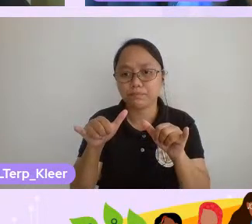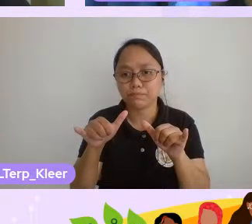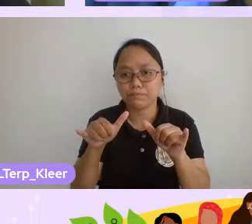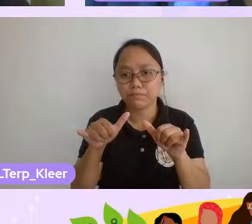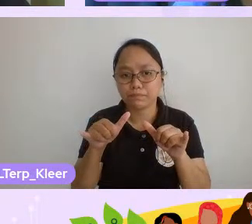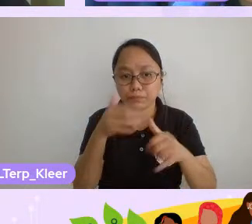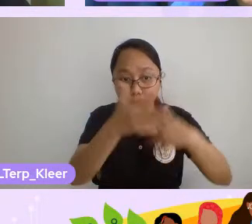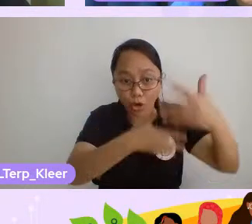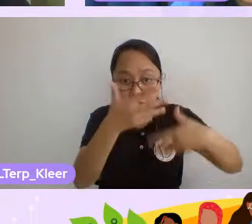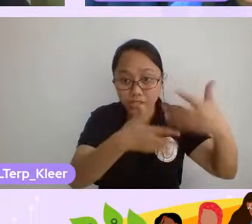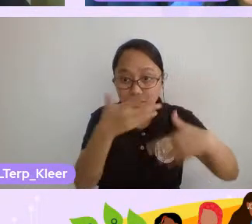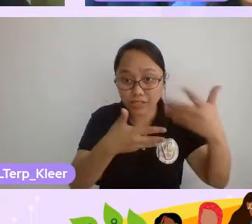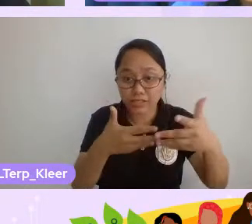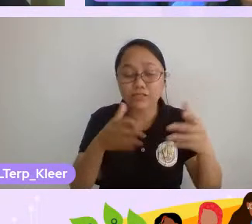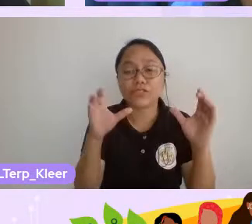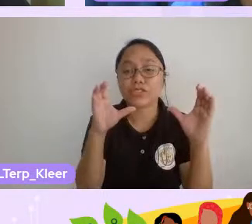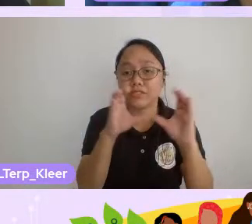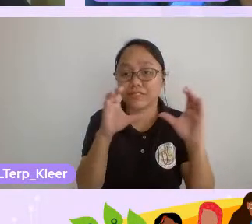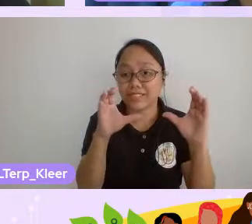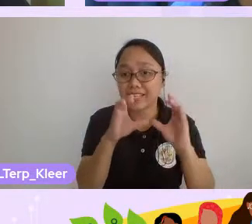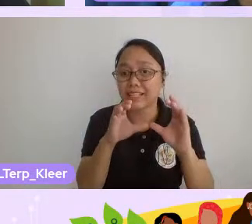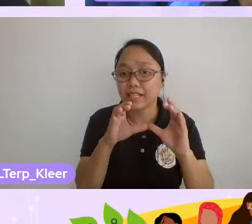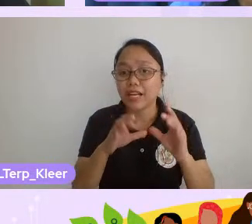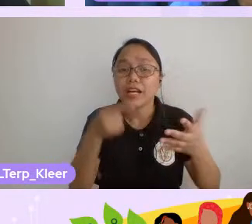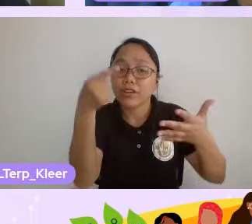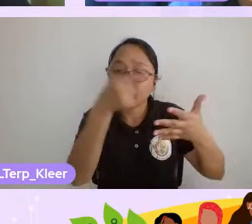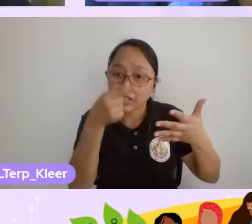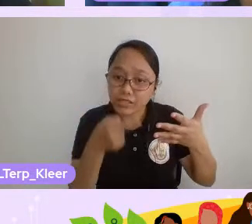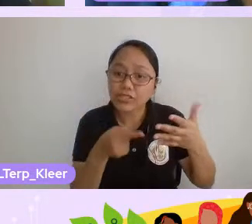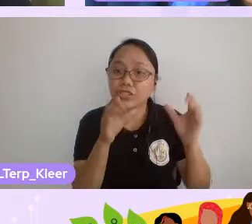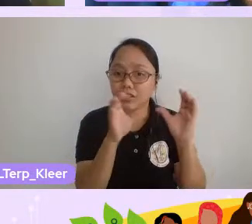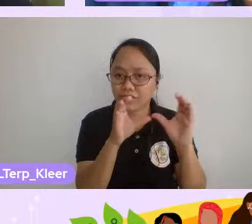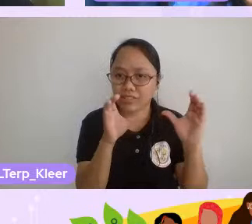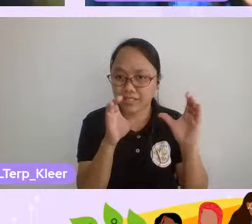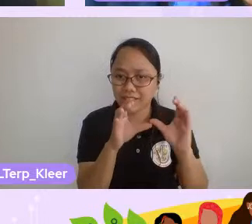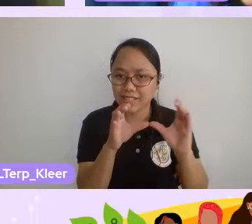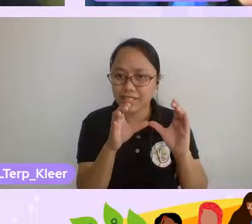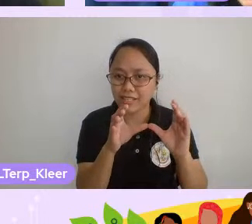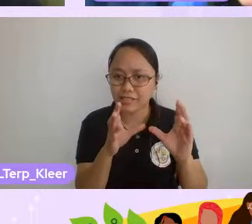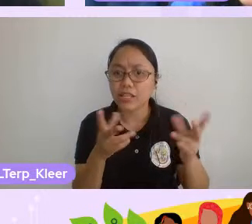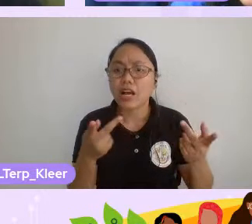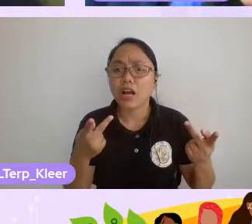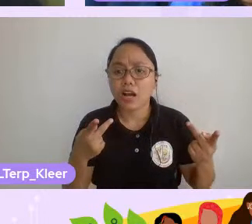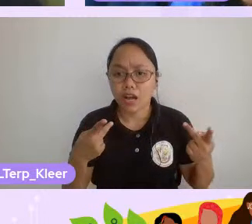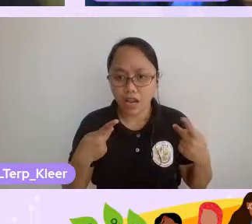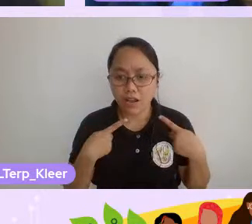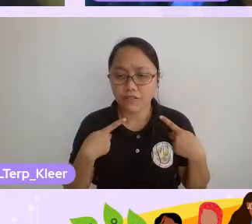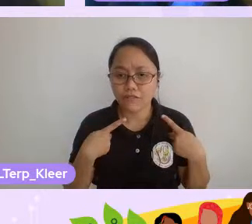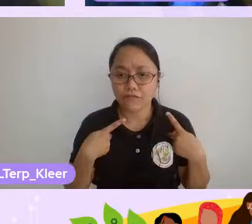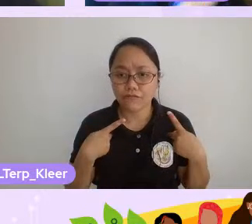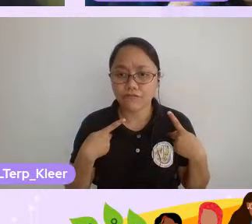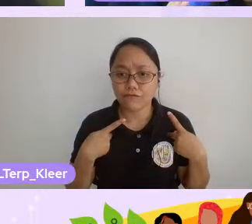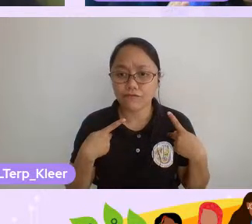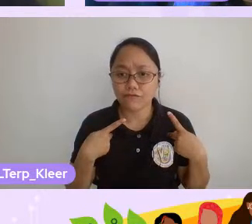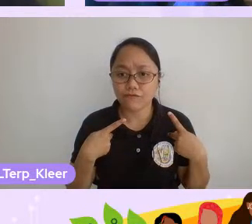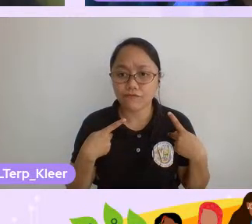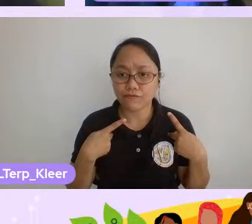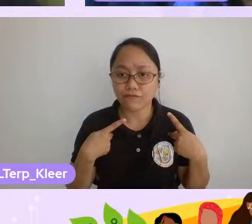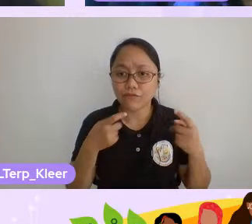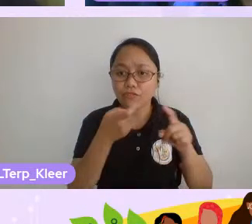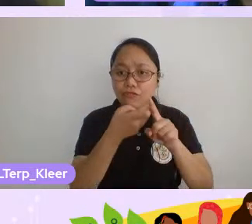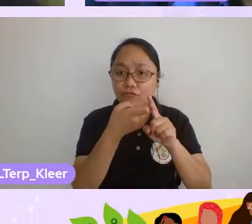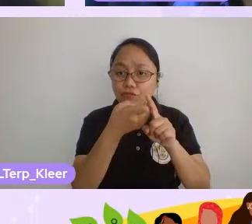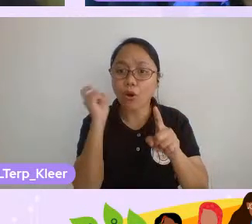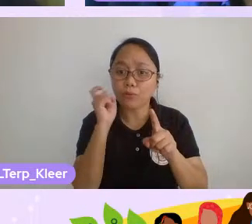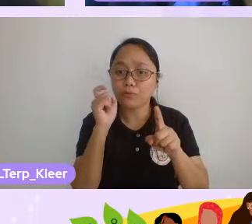certificate of completion. So, ito pong mga certificates na to, prueba lang na tinake mo siya, pero kung sinasabi